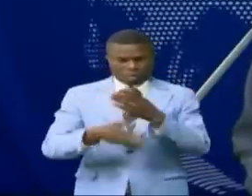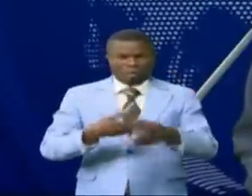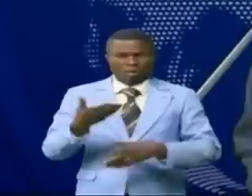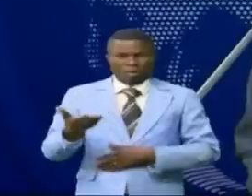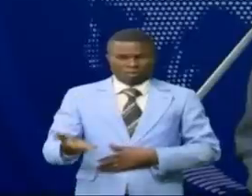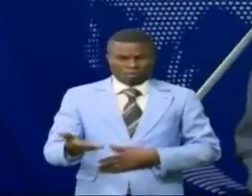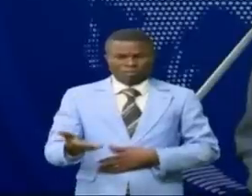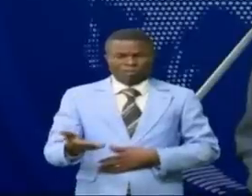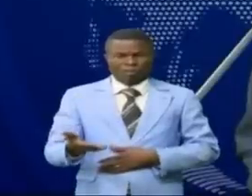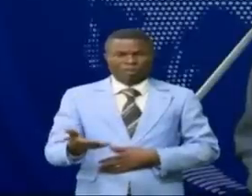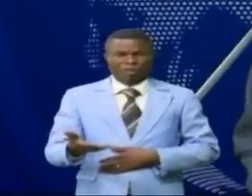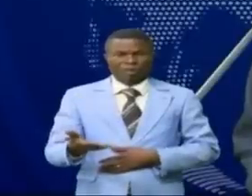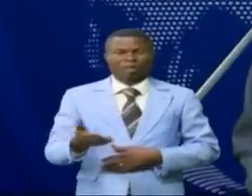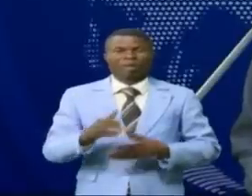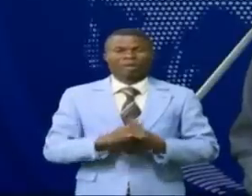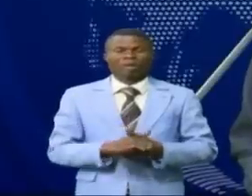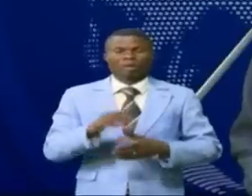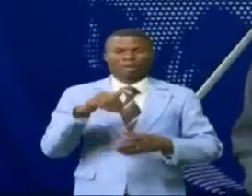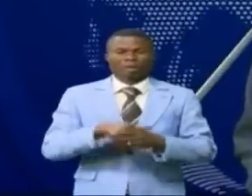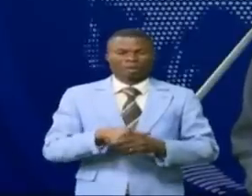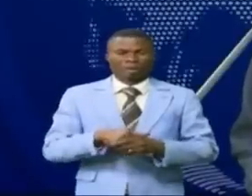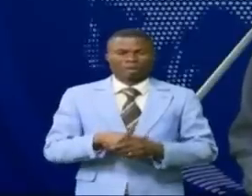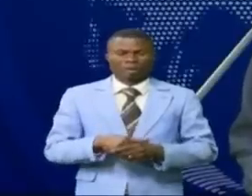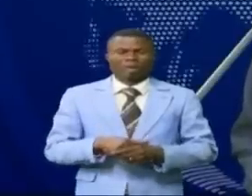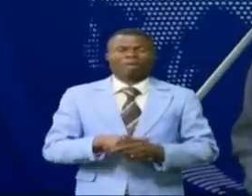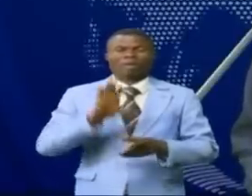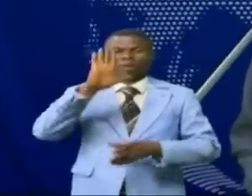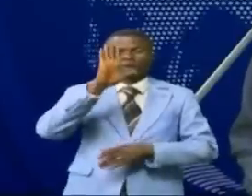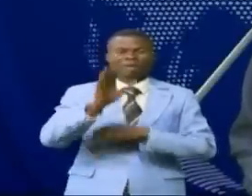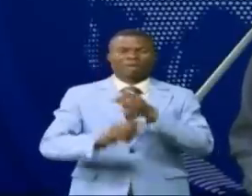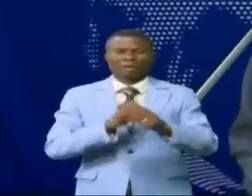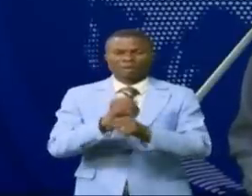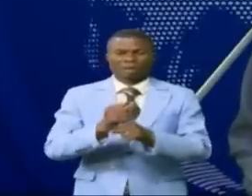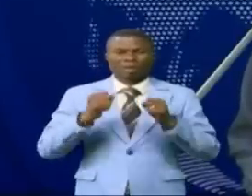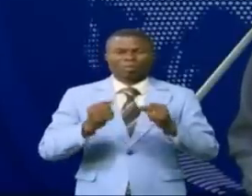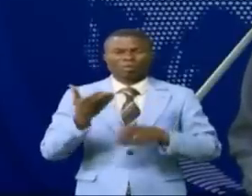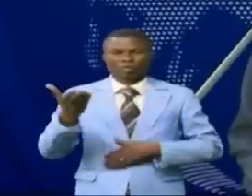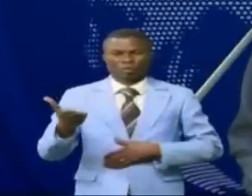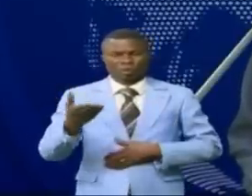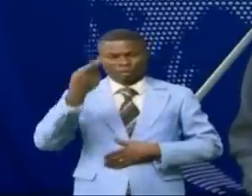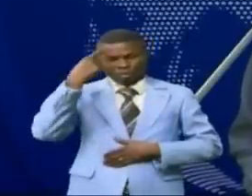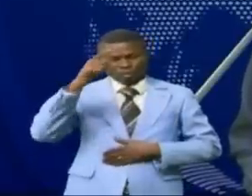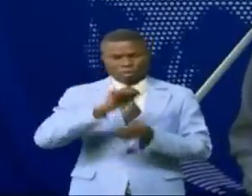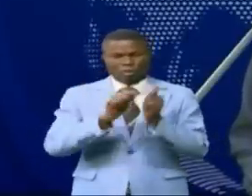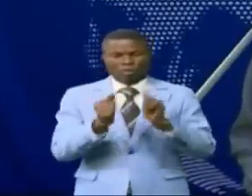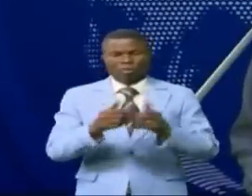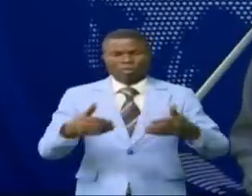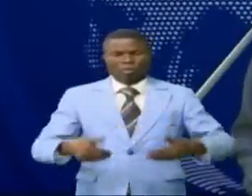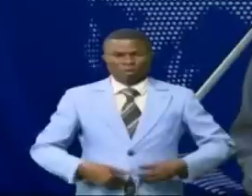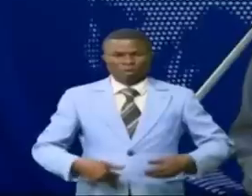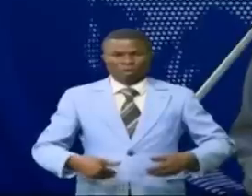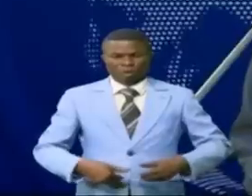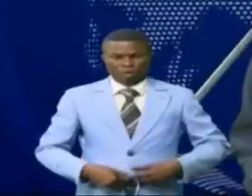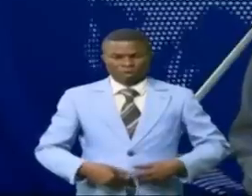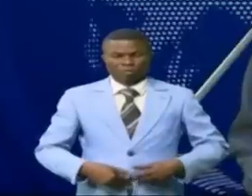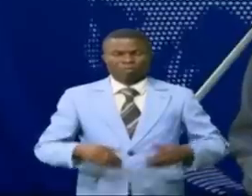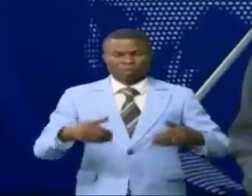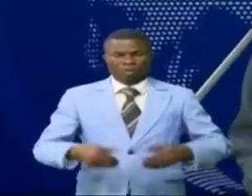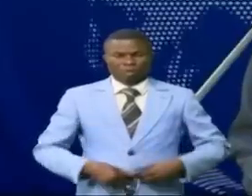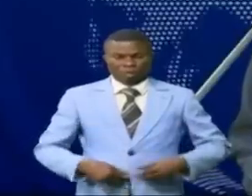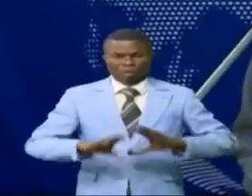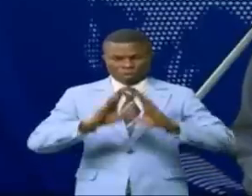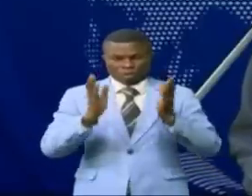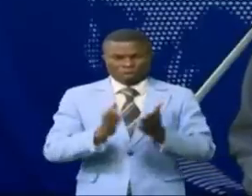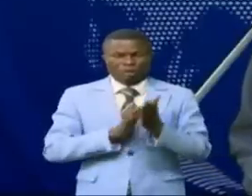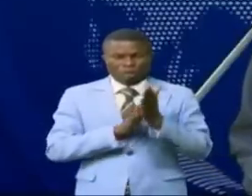pu poser le long de son mandat pour les comptes de la jeunesse. Les jeunes